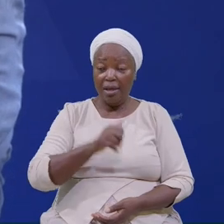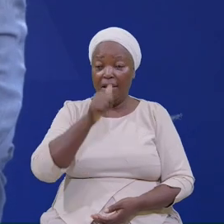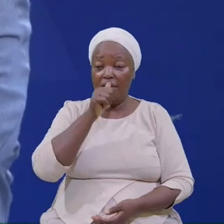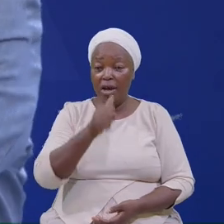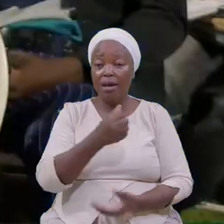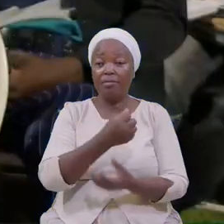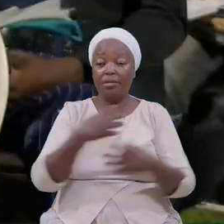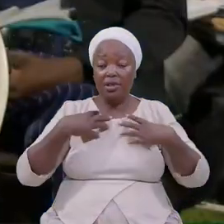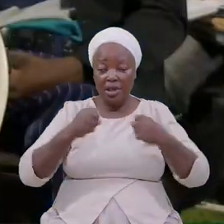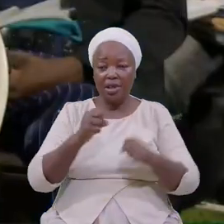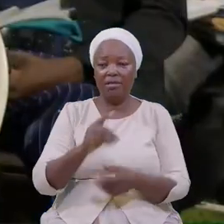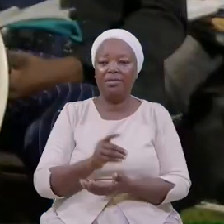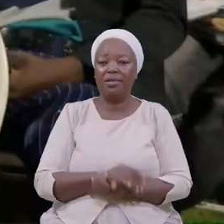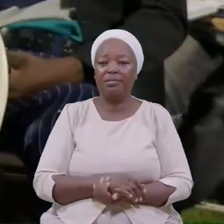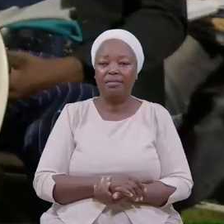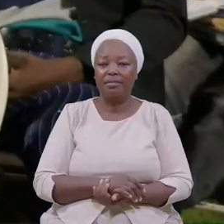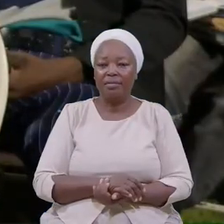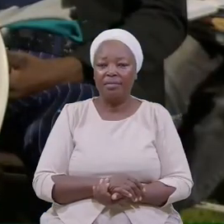et je suis sauvé. Je suis guéri.